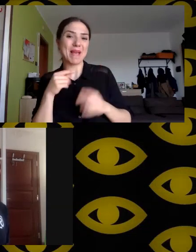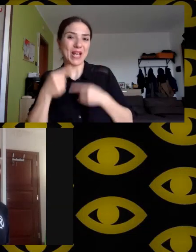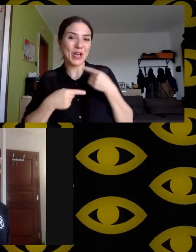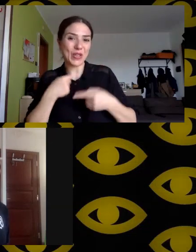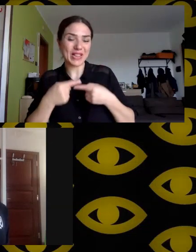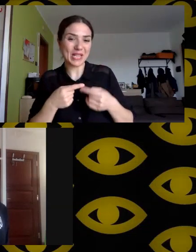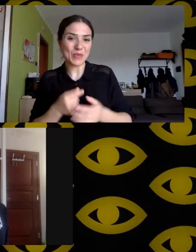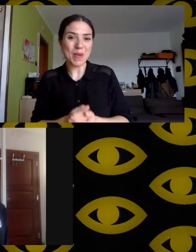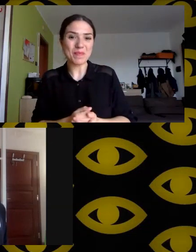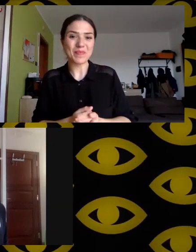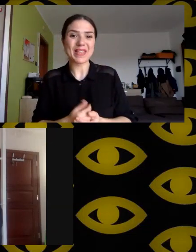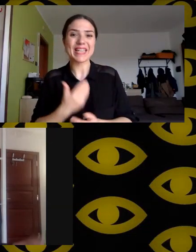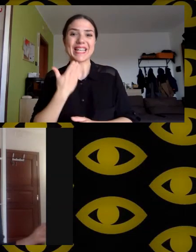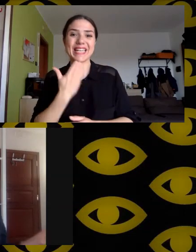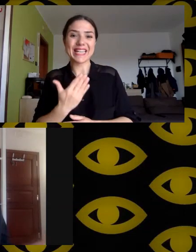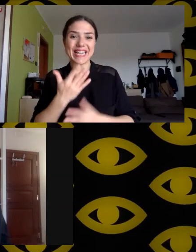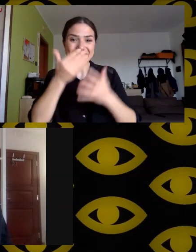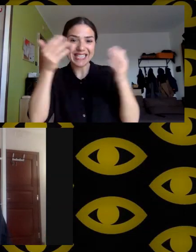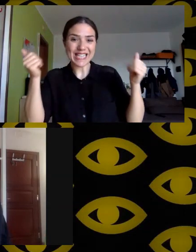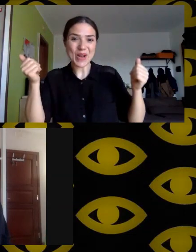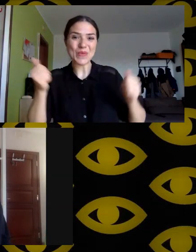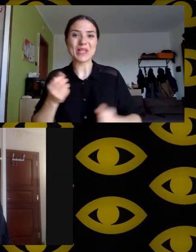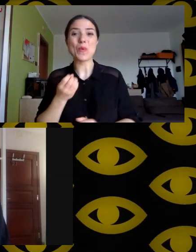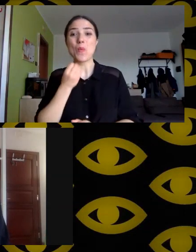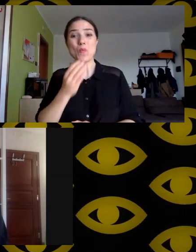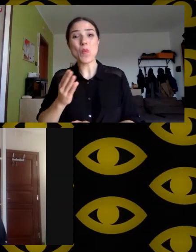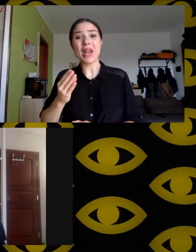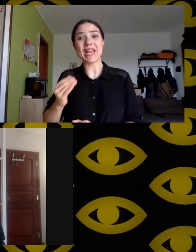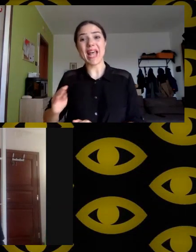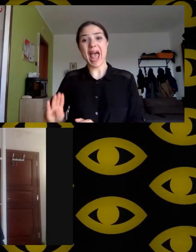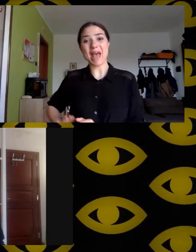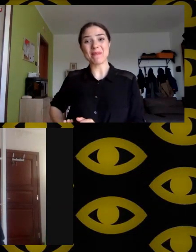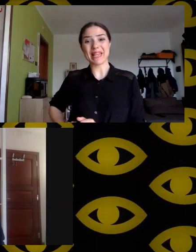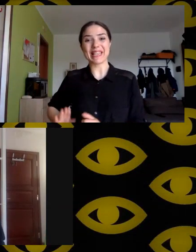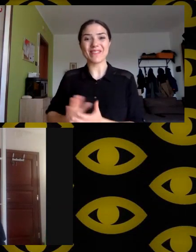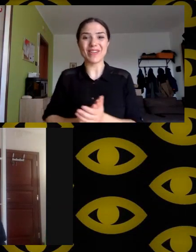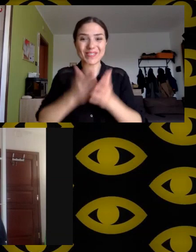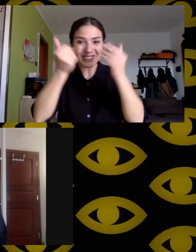enorme. Grazie a voi, un bacione buona a tutti. A Monica,